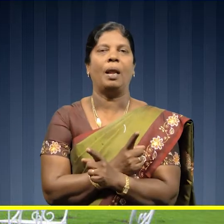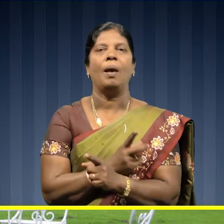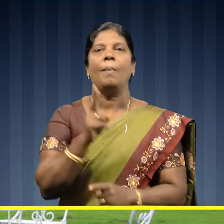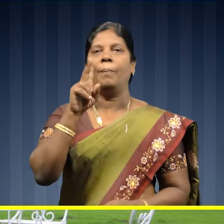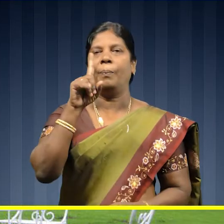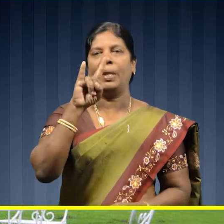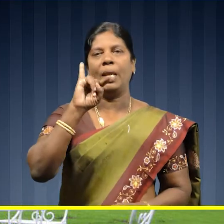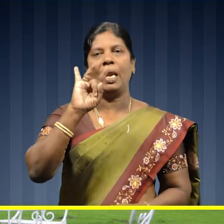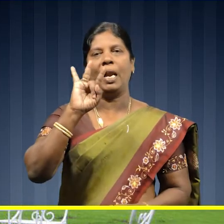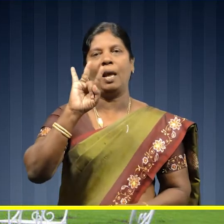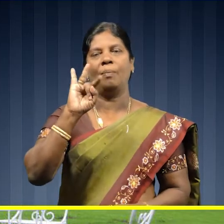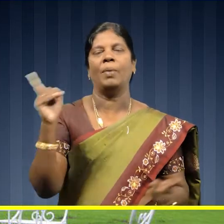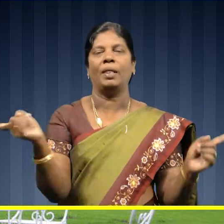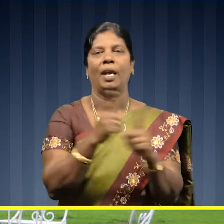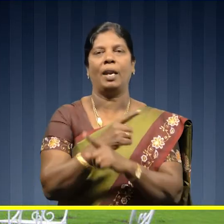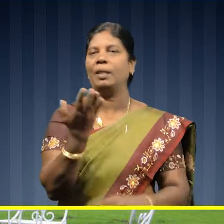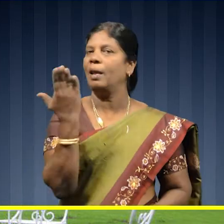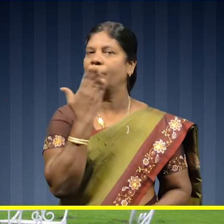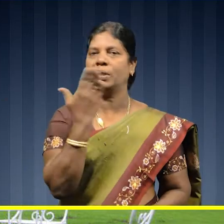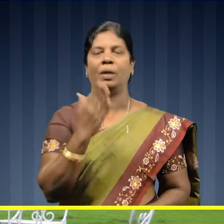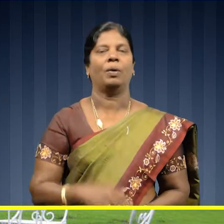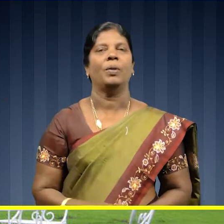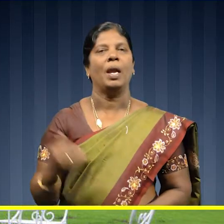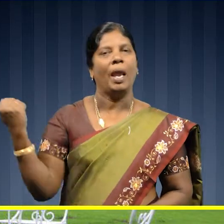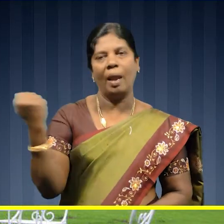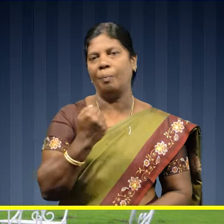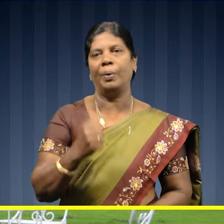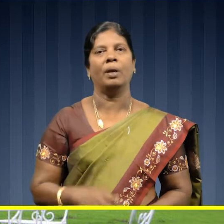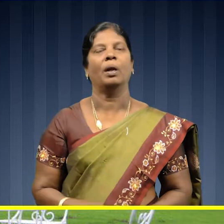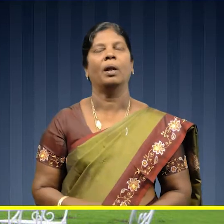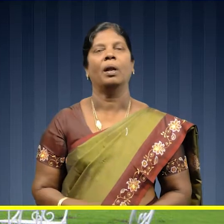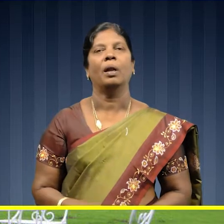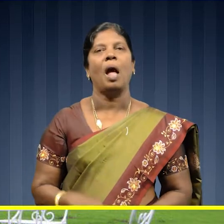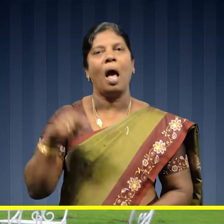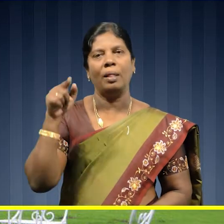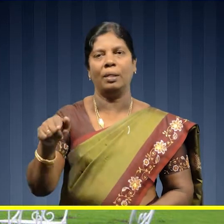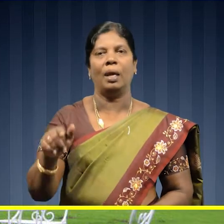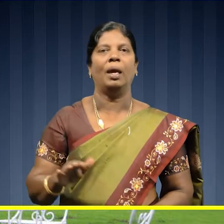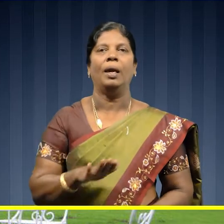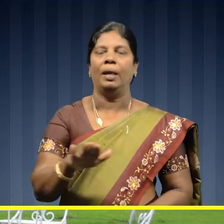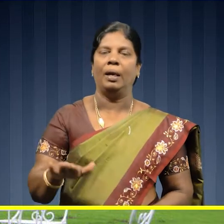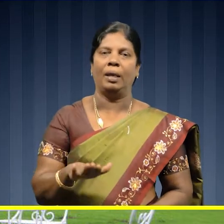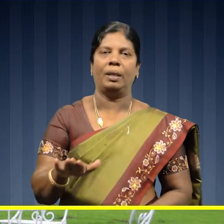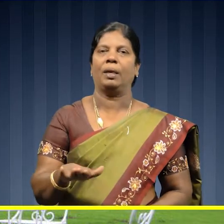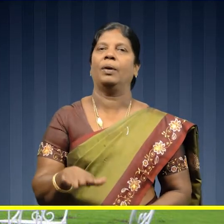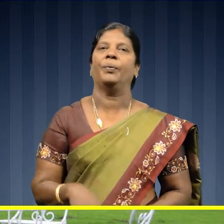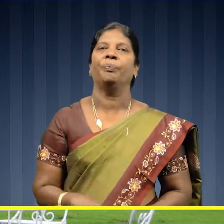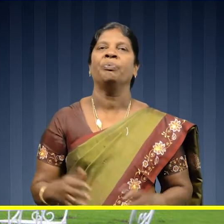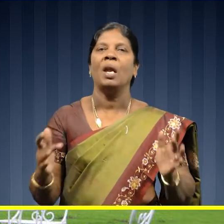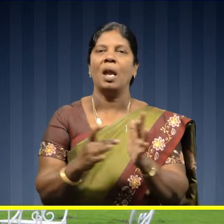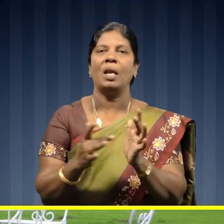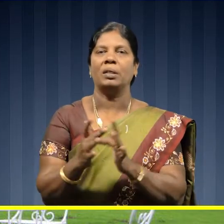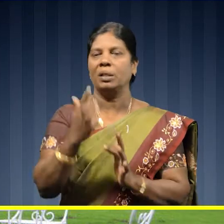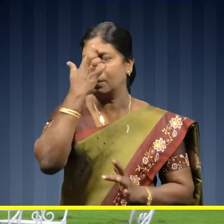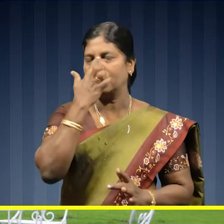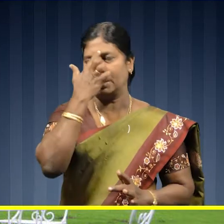புத்தகத்தில் 17 அதிகாரத்தில் நாம் வாசிக்கிறோம். எப்படி அந்த நகரத்திற்கு ஆண்டவராகிய